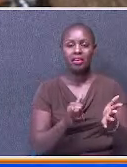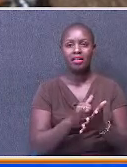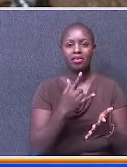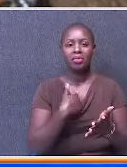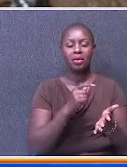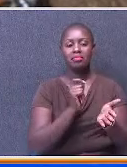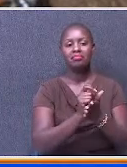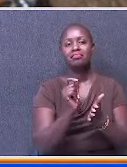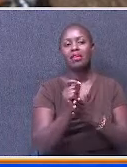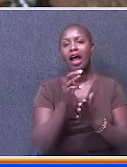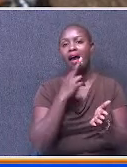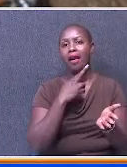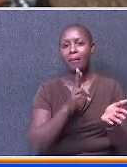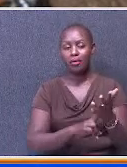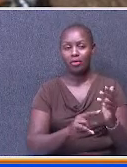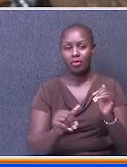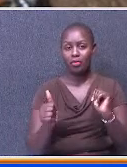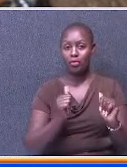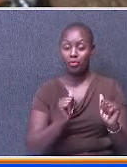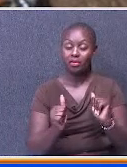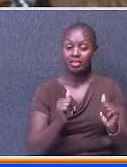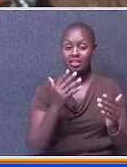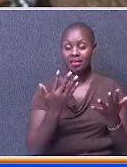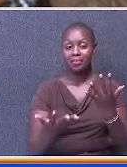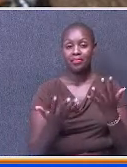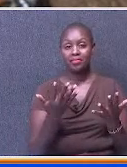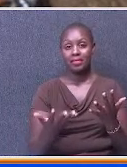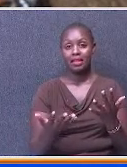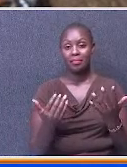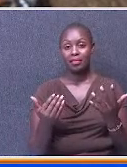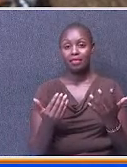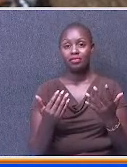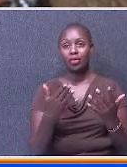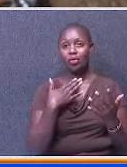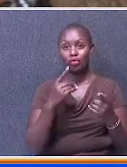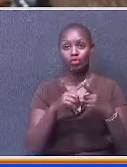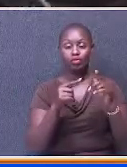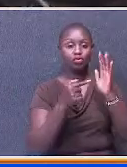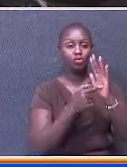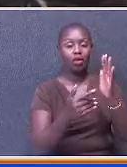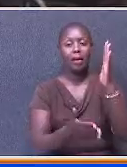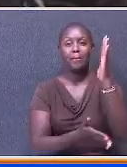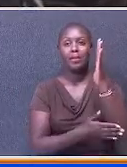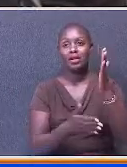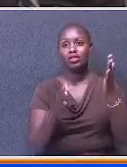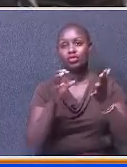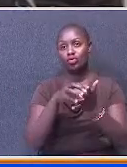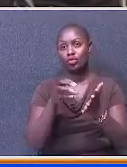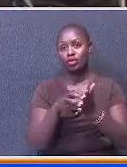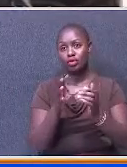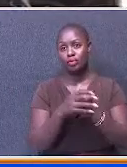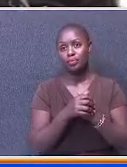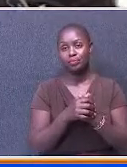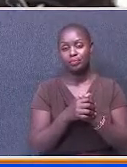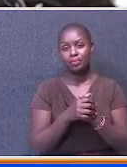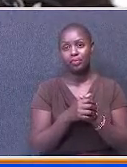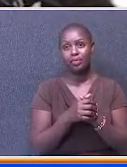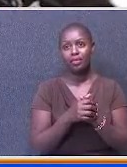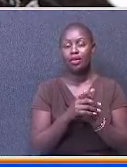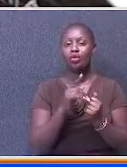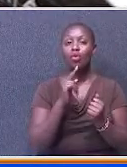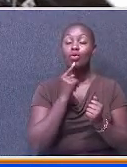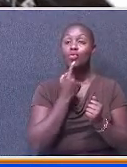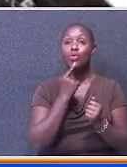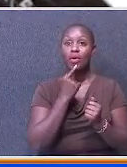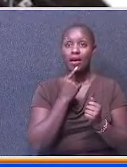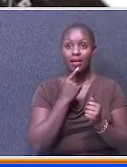ambayo huenda kwamba inakishia kulete picha mbaya kwa jamii. Katika kaunti ya Turkana mwandishi wa